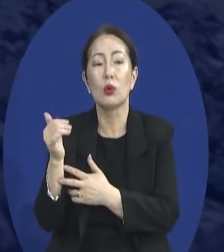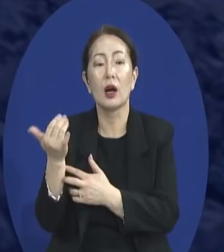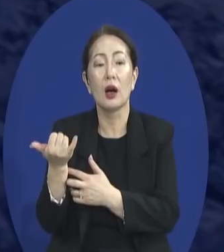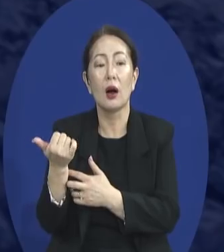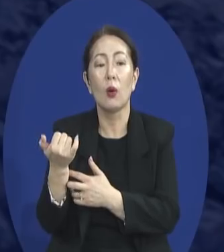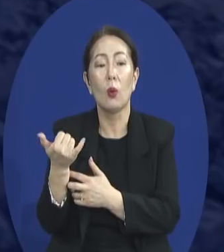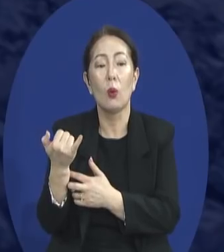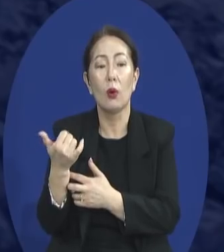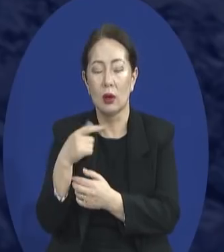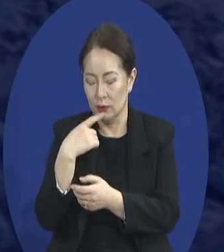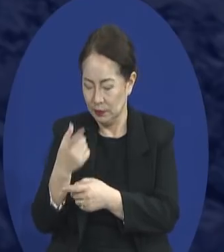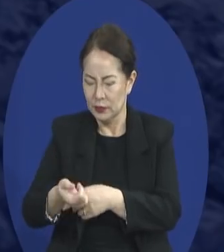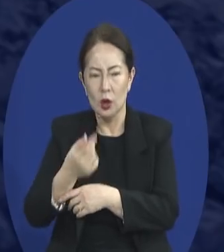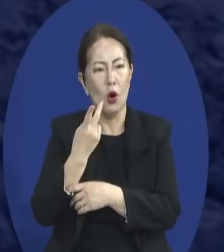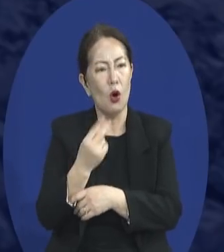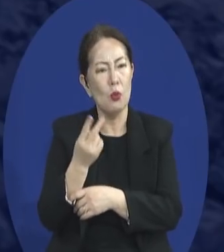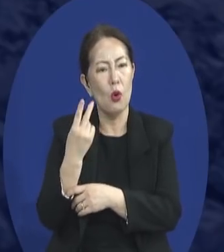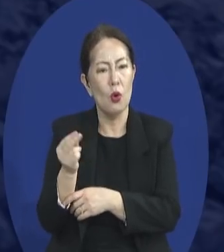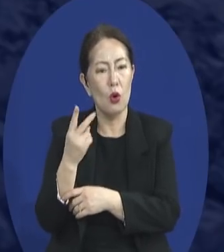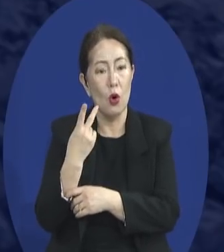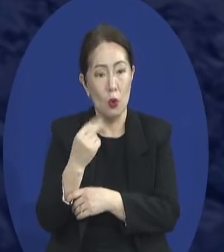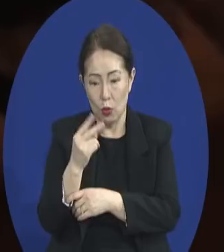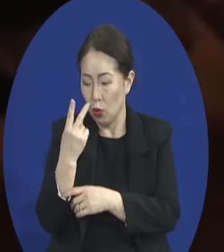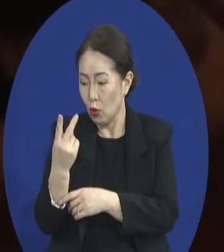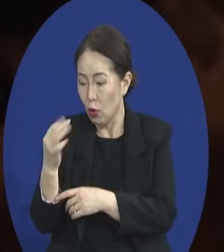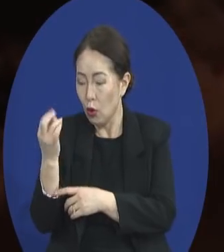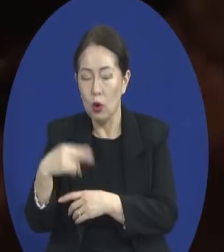графикт харуулъя. За 22 онд бол нүүрсний экспорт үн